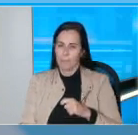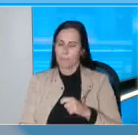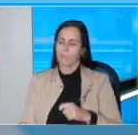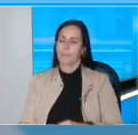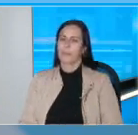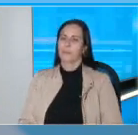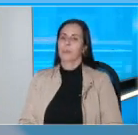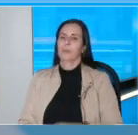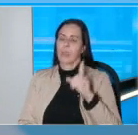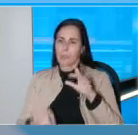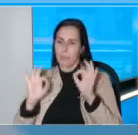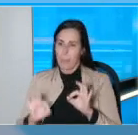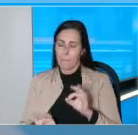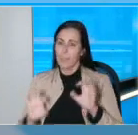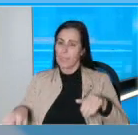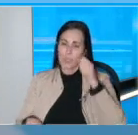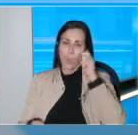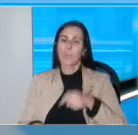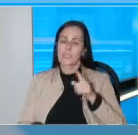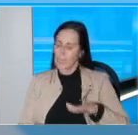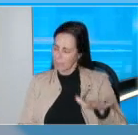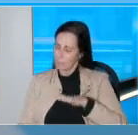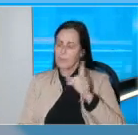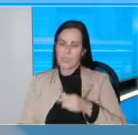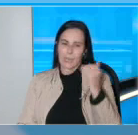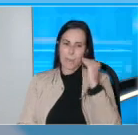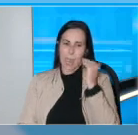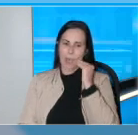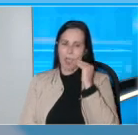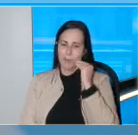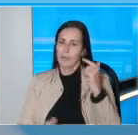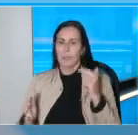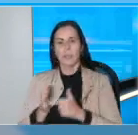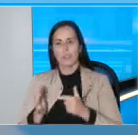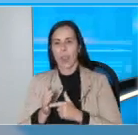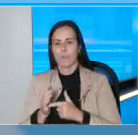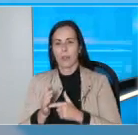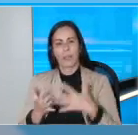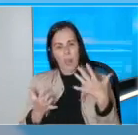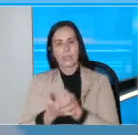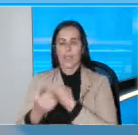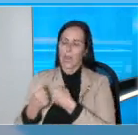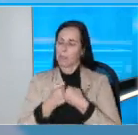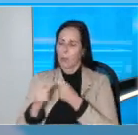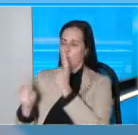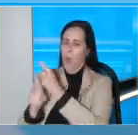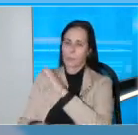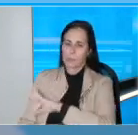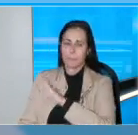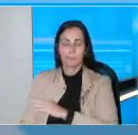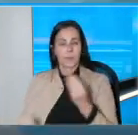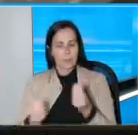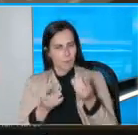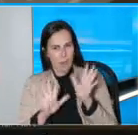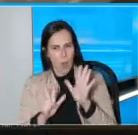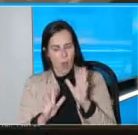בצורות כאלה. אז בהחלט זלנסקי זקוק למערב וזקוק לארצות הברית, כן. כדי להצליח להתמודד מול רוסיה. ודבר